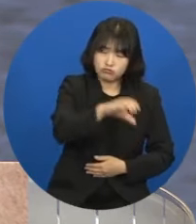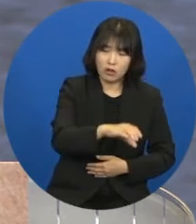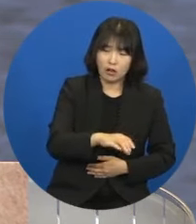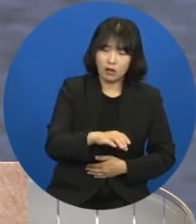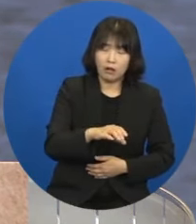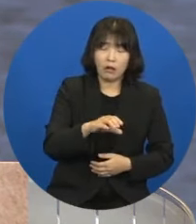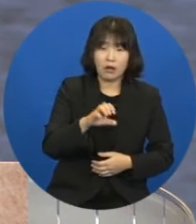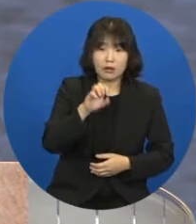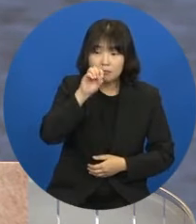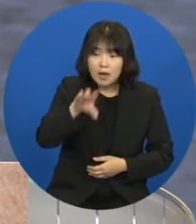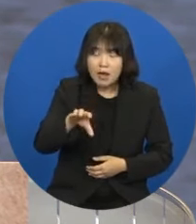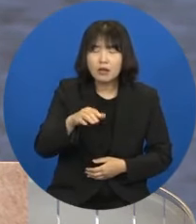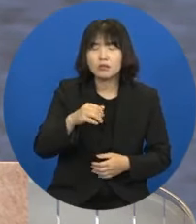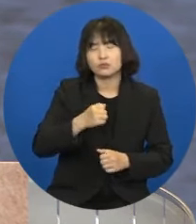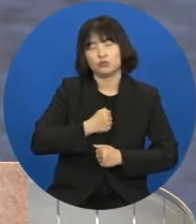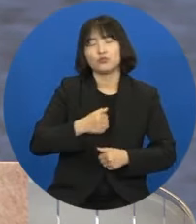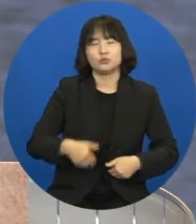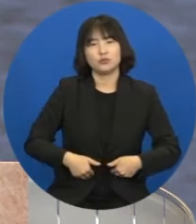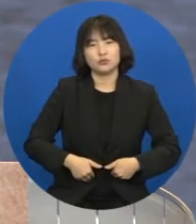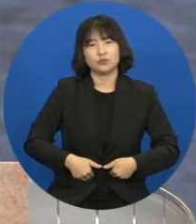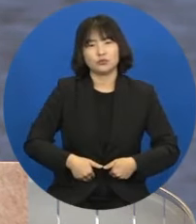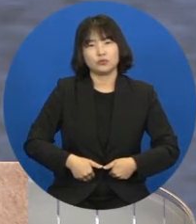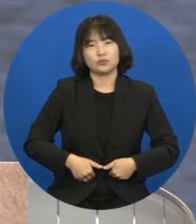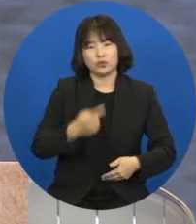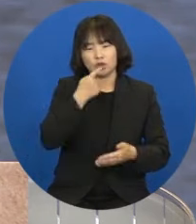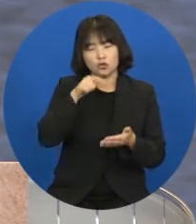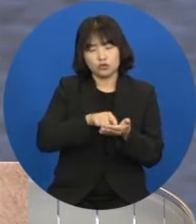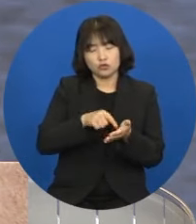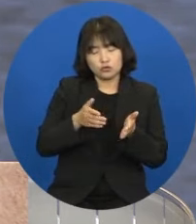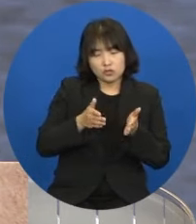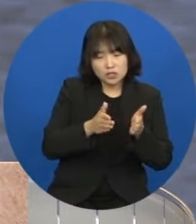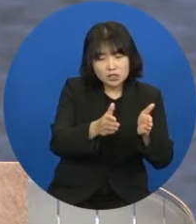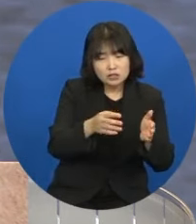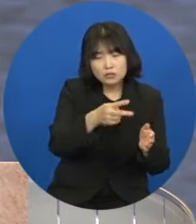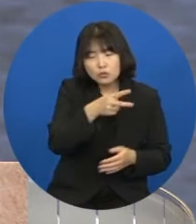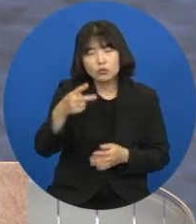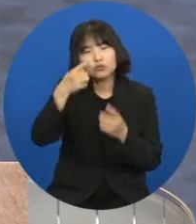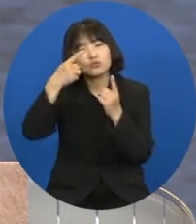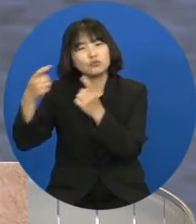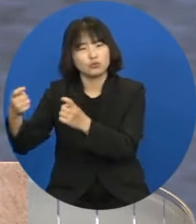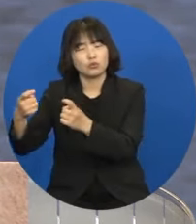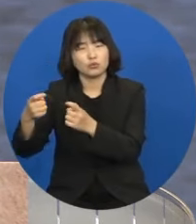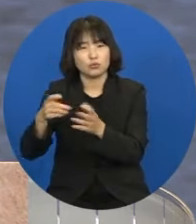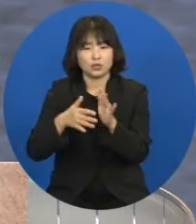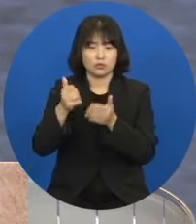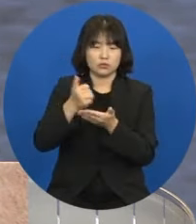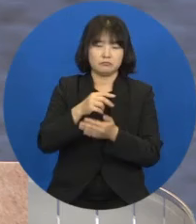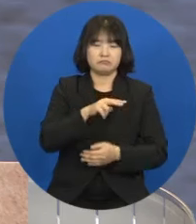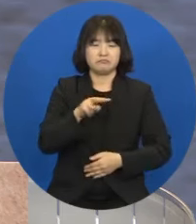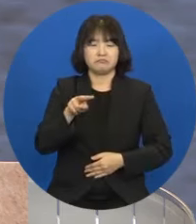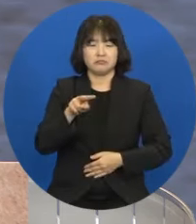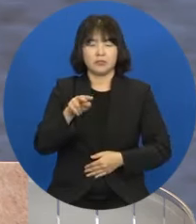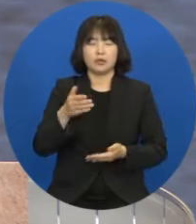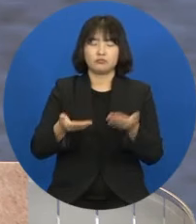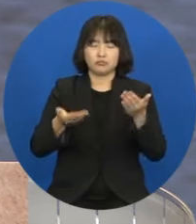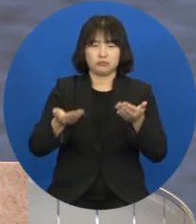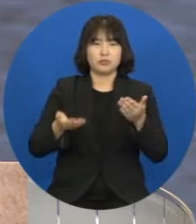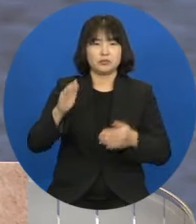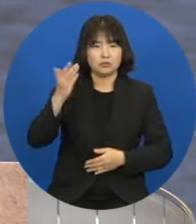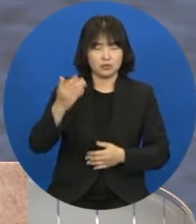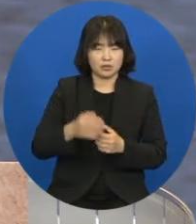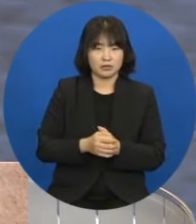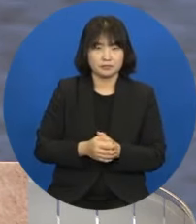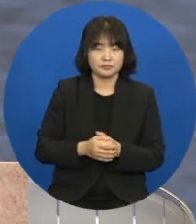거 조심하셔야 돼요. 쉬운 길이에요, 이게. 쉬운 길이 유혹이거든요. 예수님이 딱 분별이 되는 거예요. 신명기, 토라